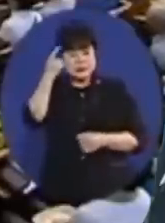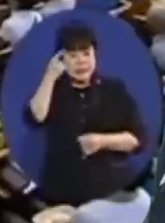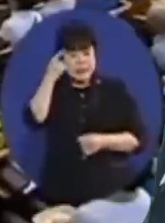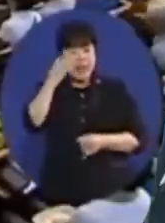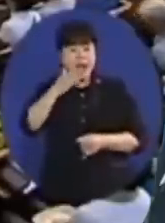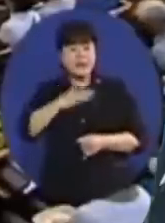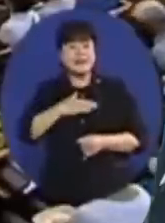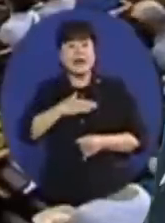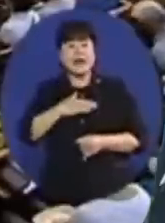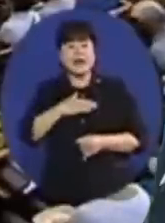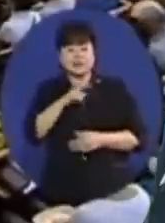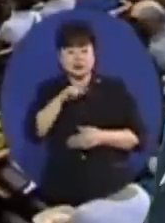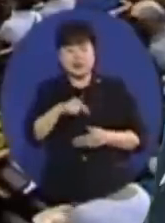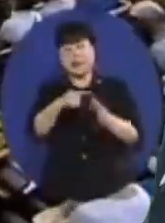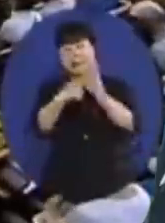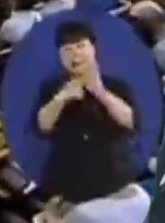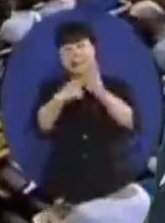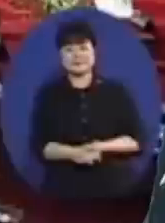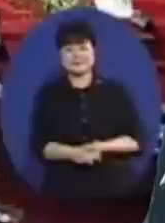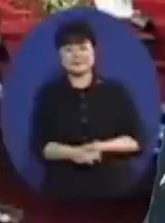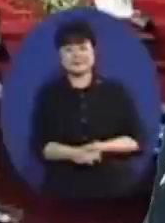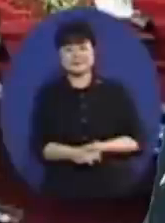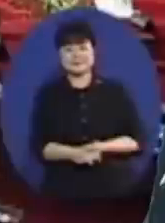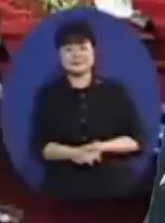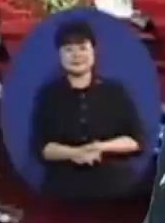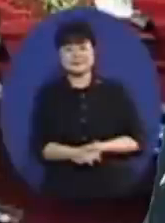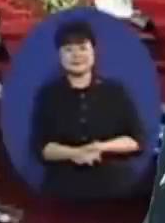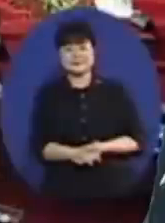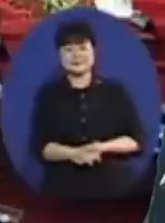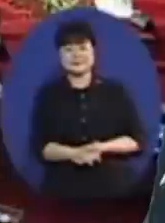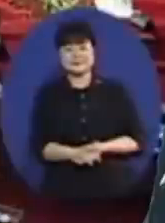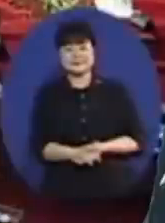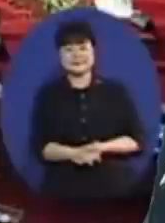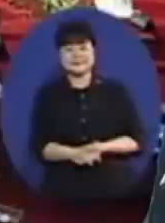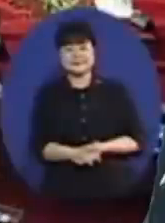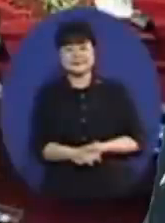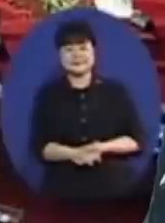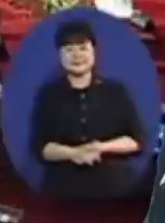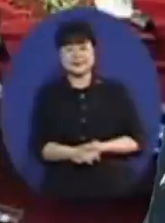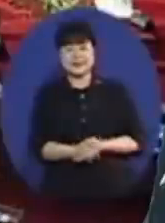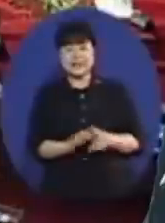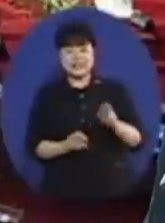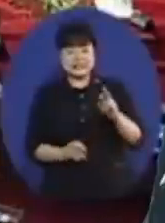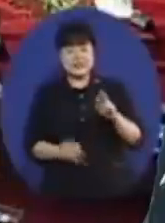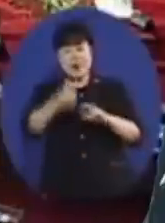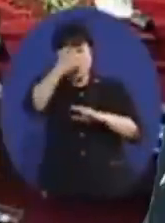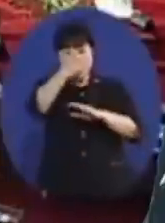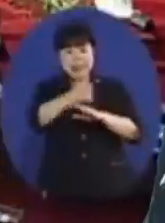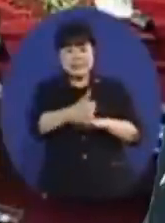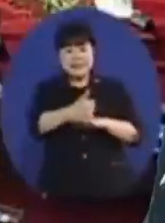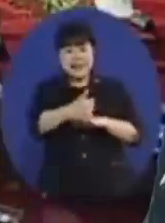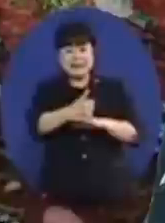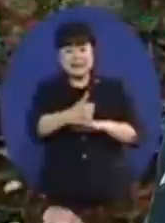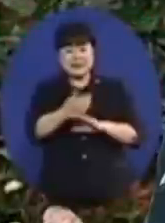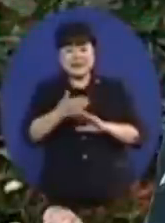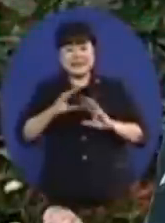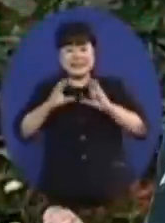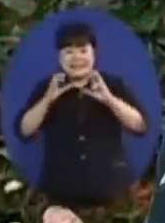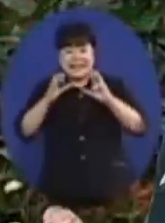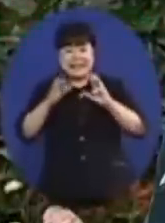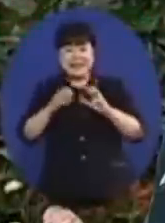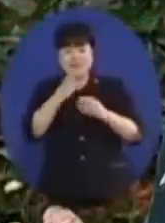나의 무리가 되는 것입니다 외국에는 연말이 되면 친한 사람들끼리 모여